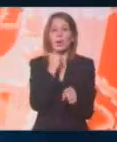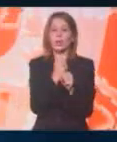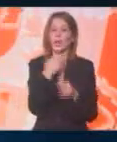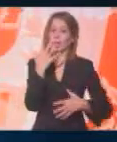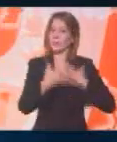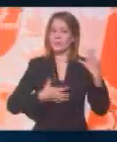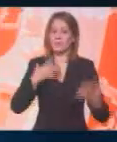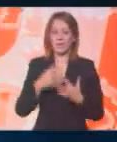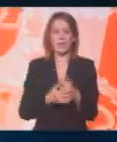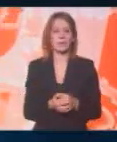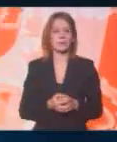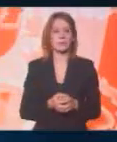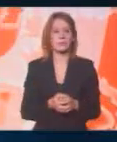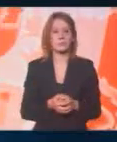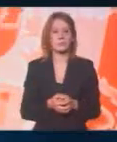atmosferu.